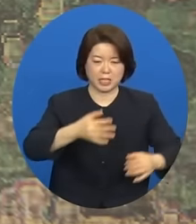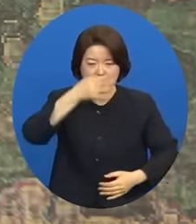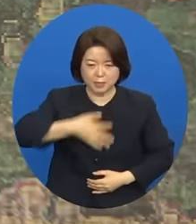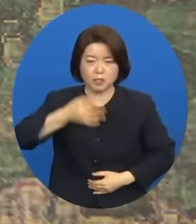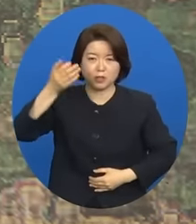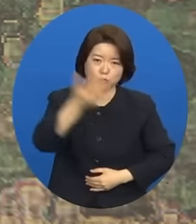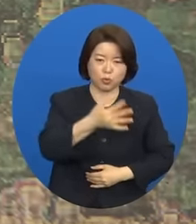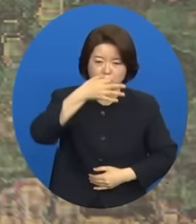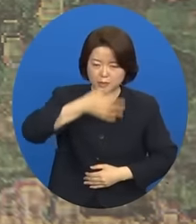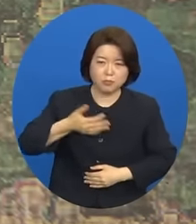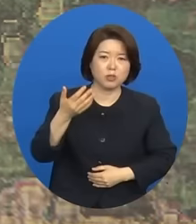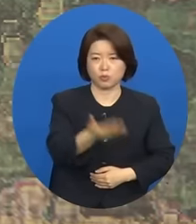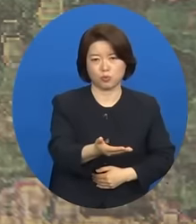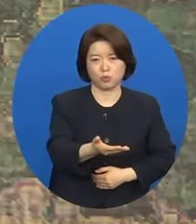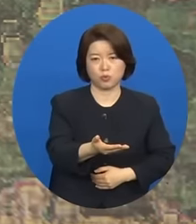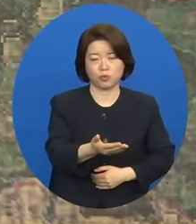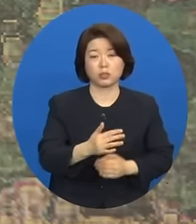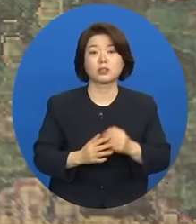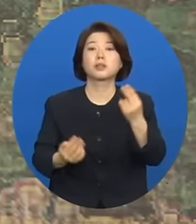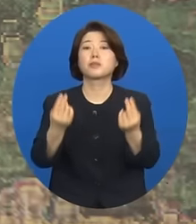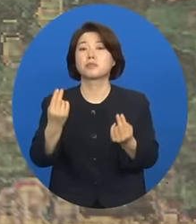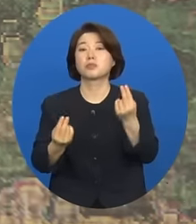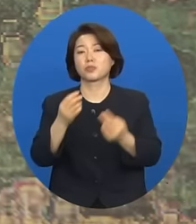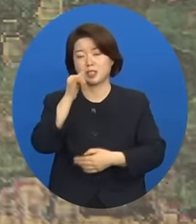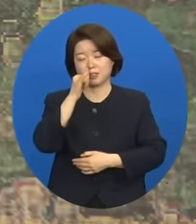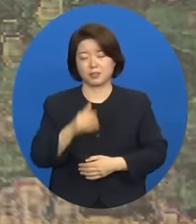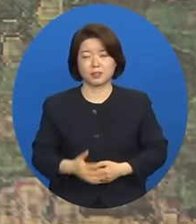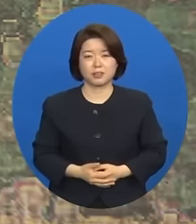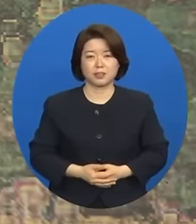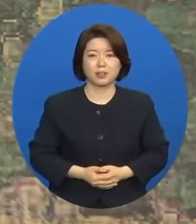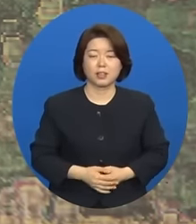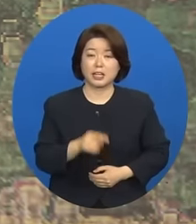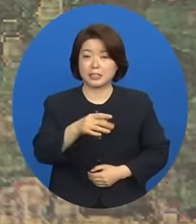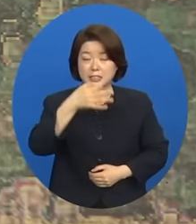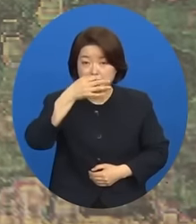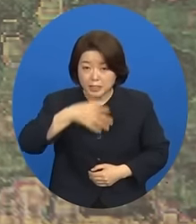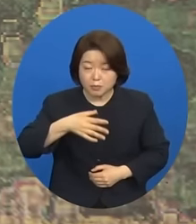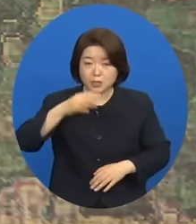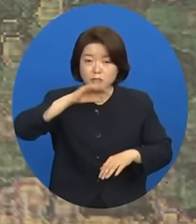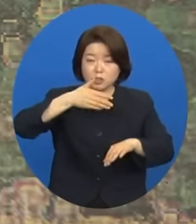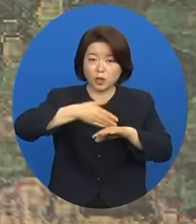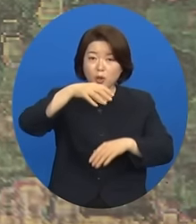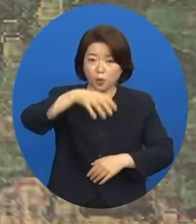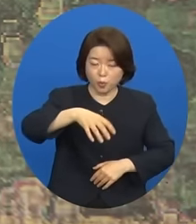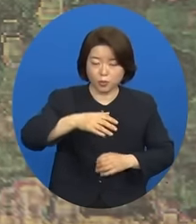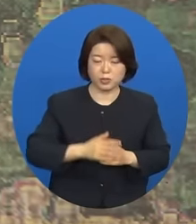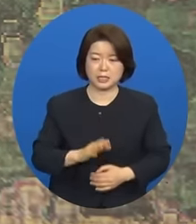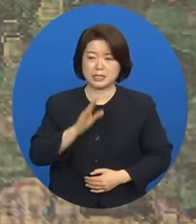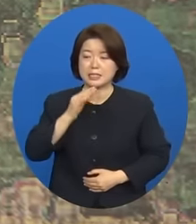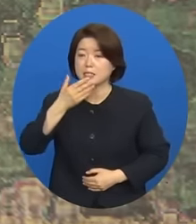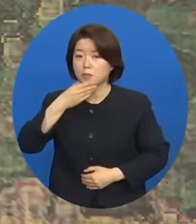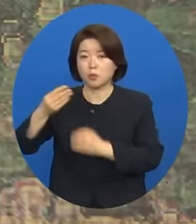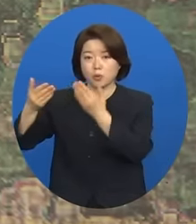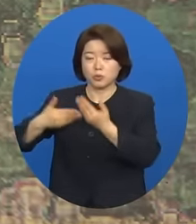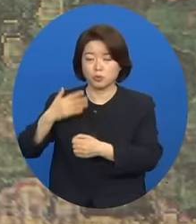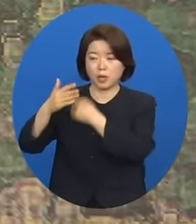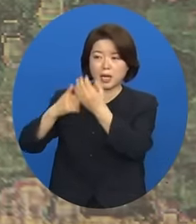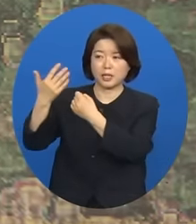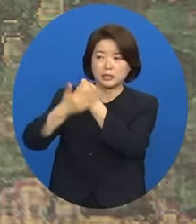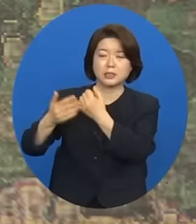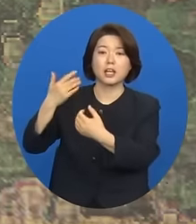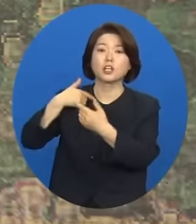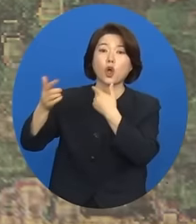든 것이죠. 그러니까 우리 이 바단 아람이라고 하는 것은 진짜 우리에게 복을 주시고 하나님의 은혜를 경험하는